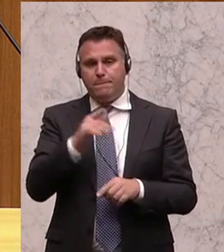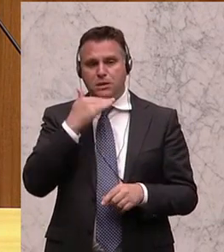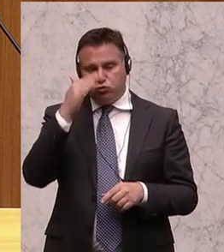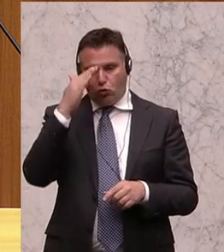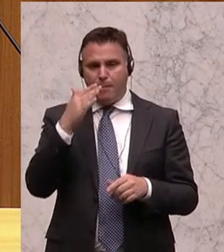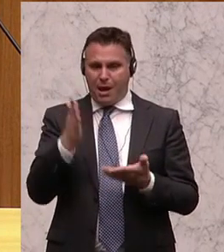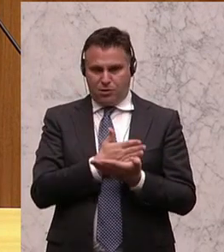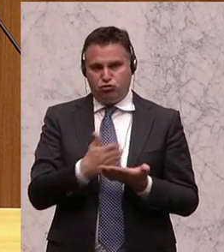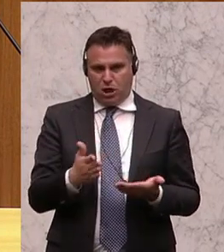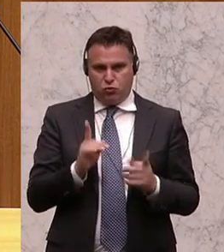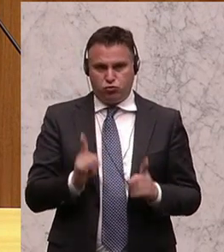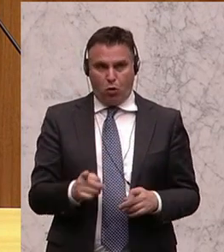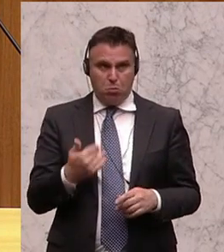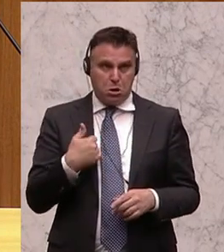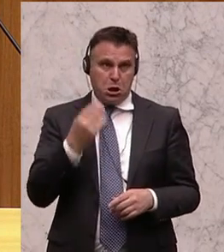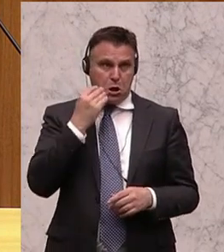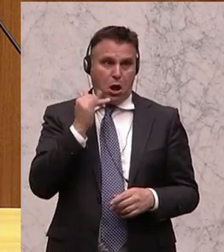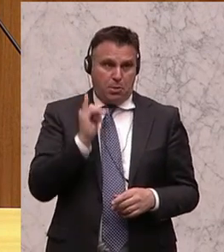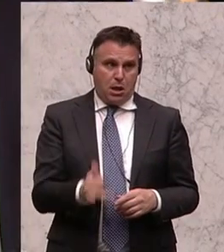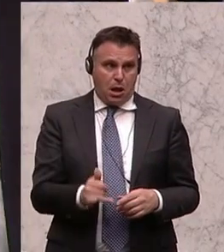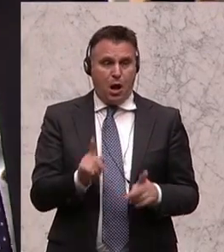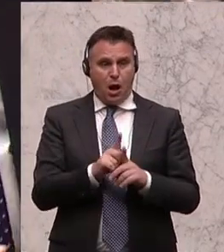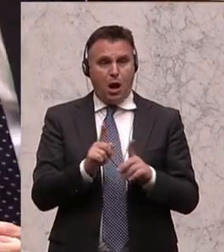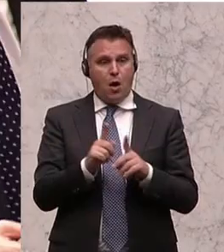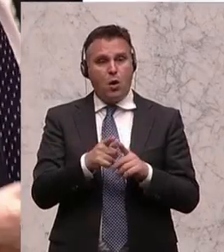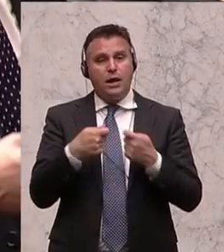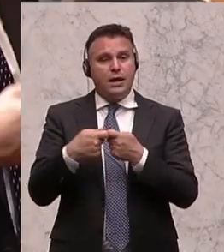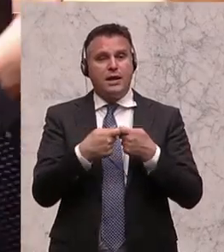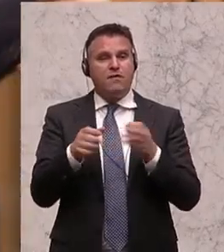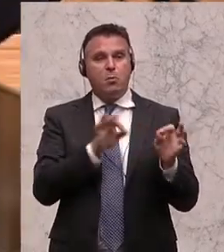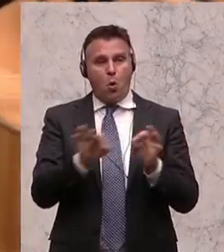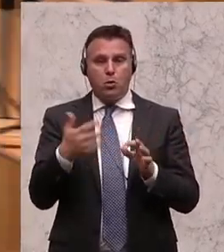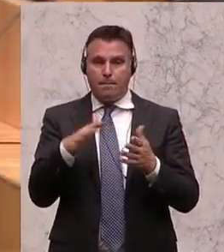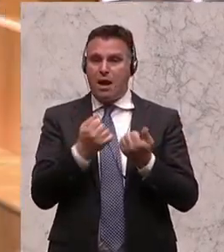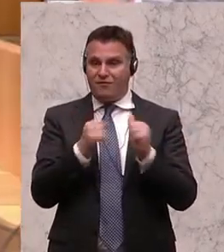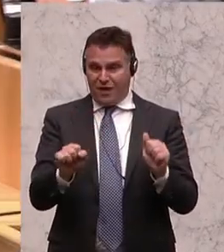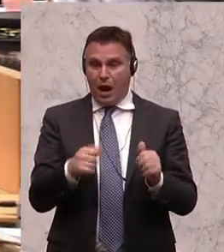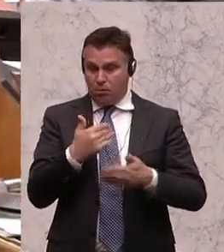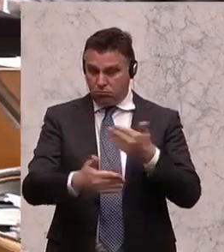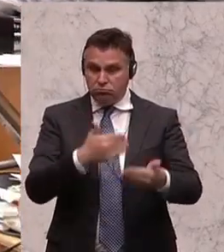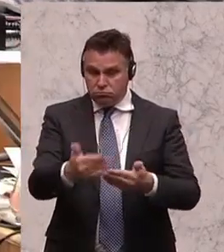bin zuversichtlich, dass wir im Bereich der Liberalisierung der Gewerbeordnung was weiterbringen können.